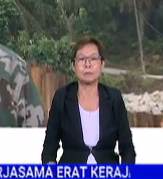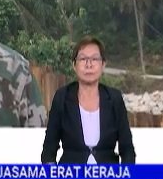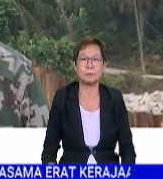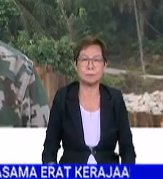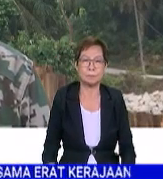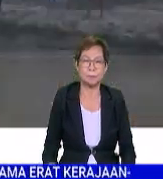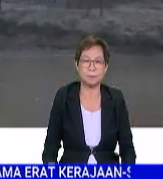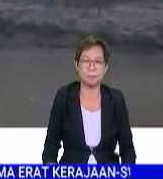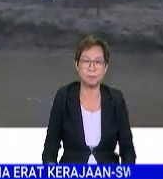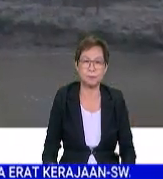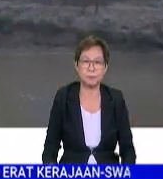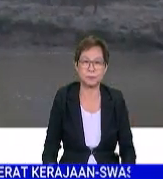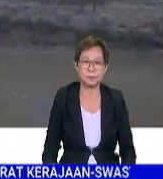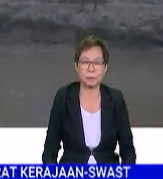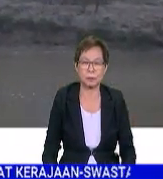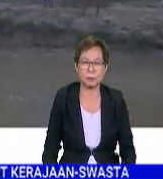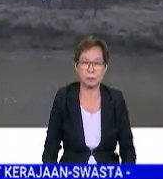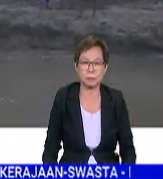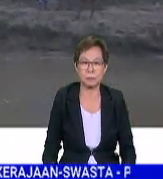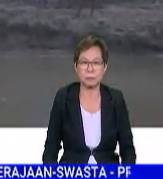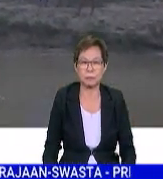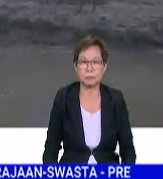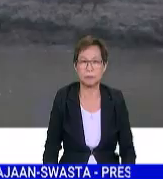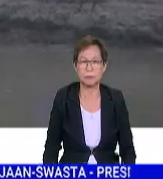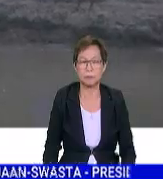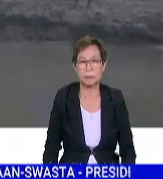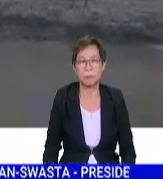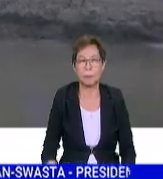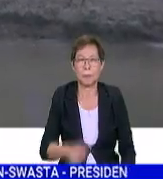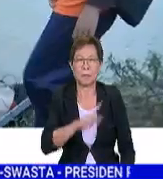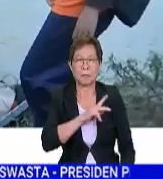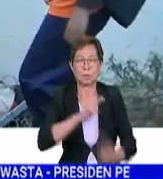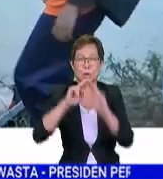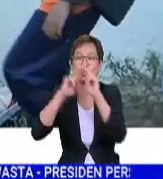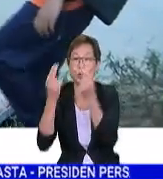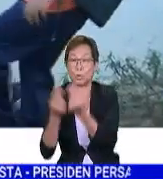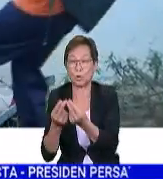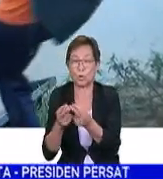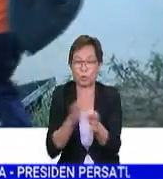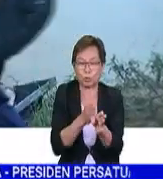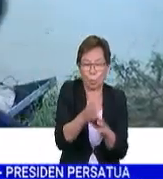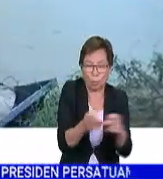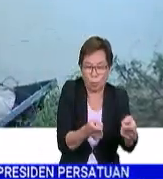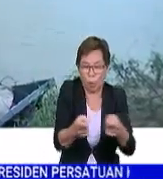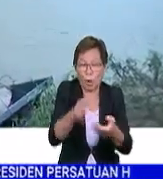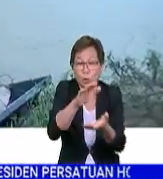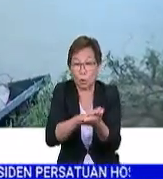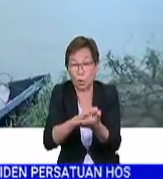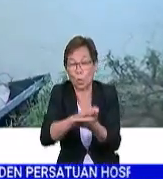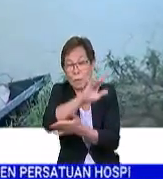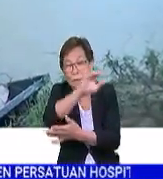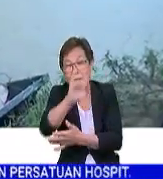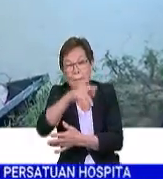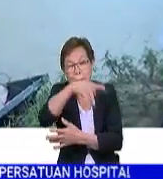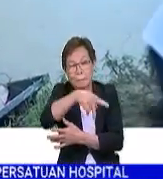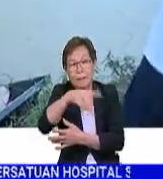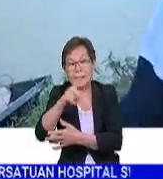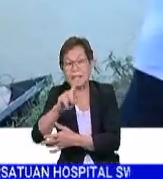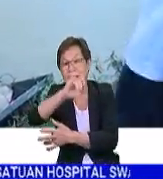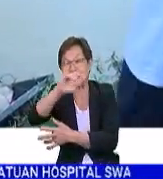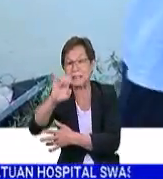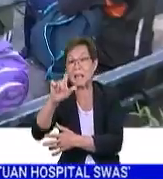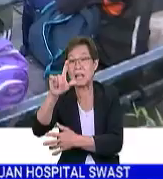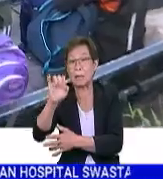so sementara itu menurut ketua unit sektor pengurusan sekolah pvdc Labo Anwar rahim